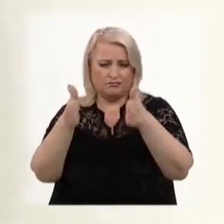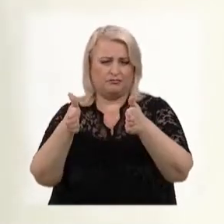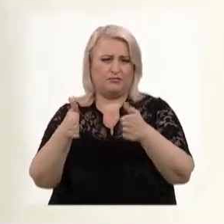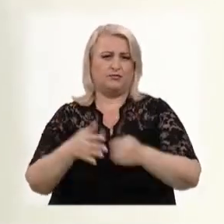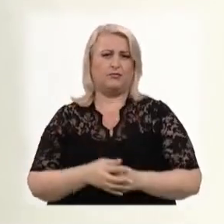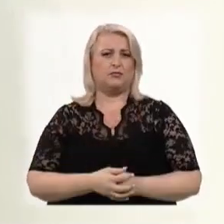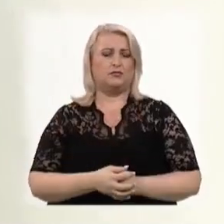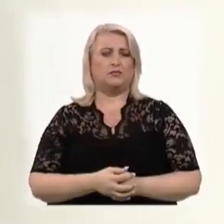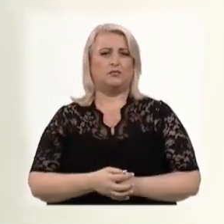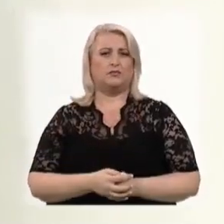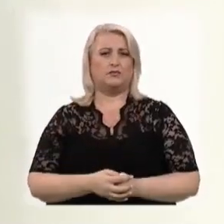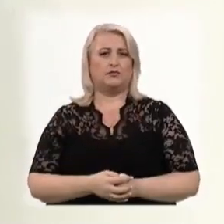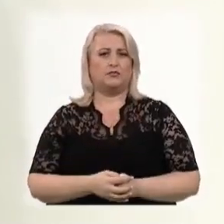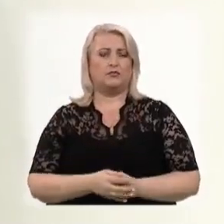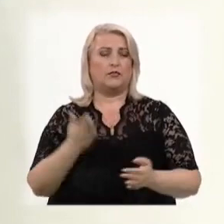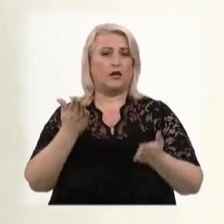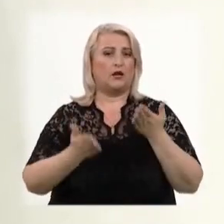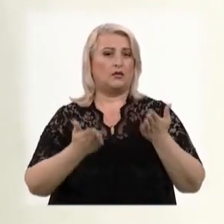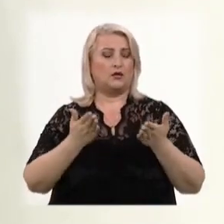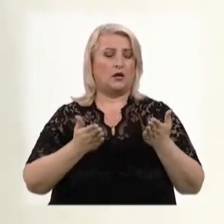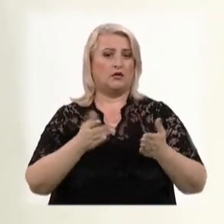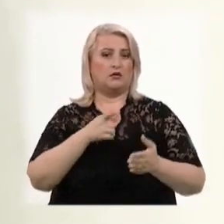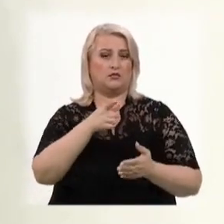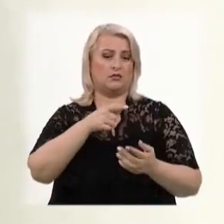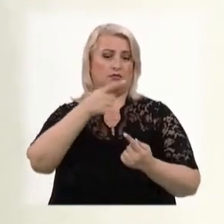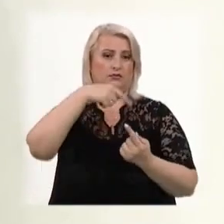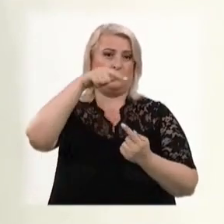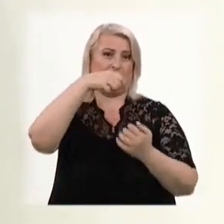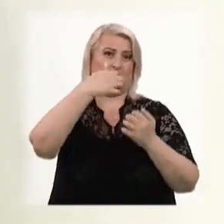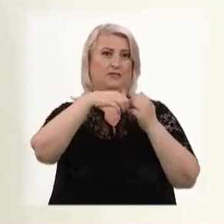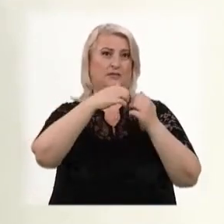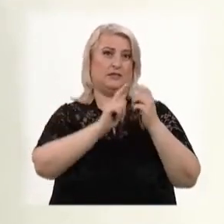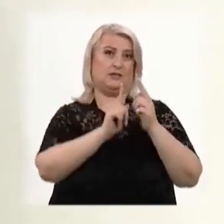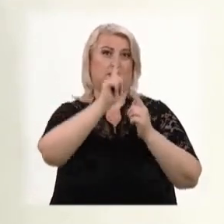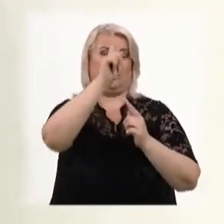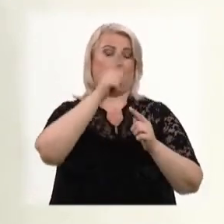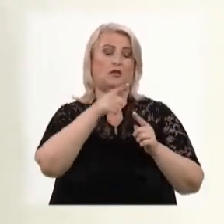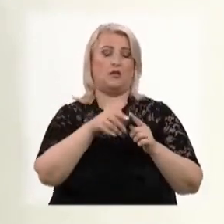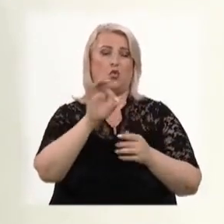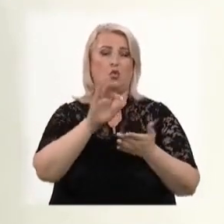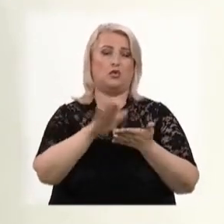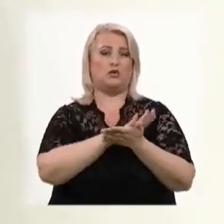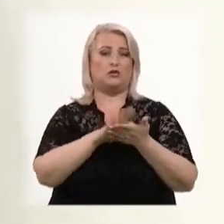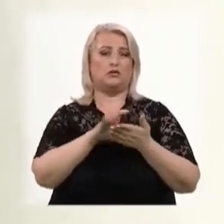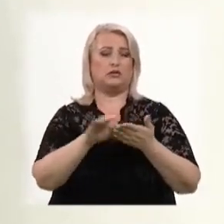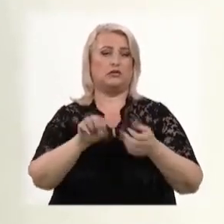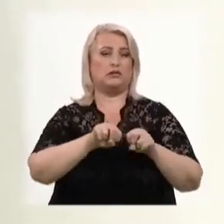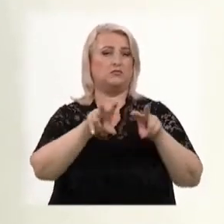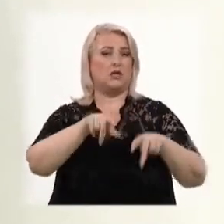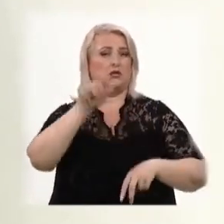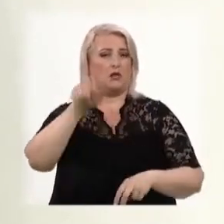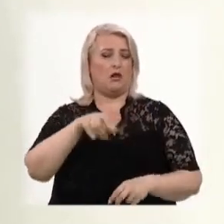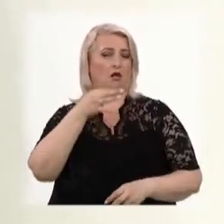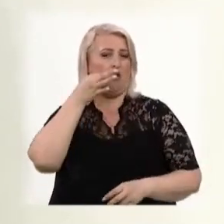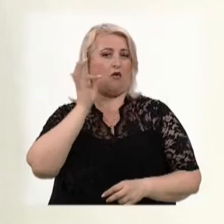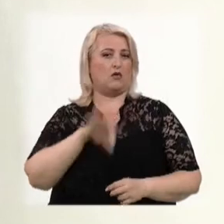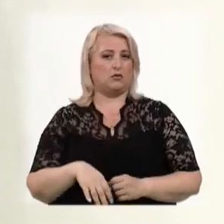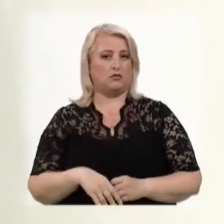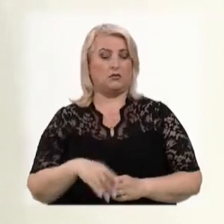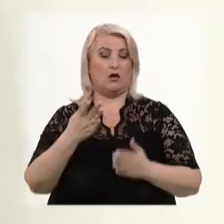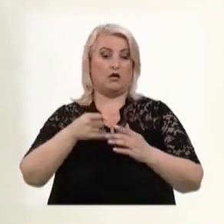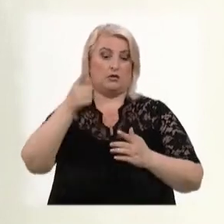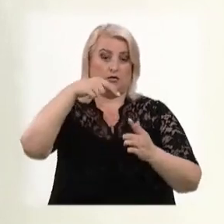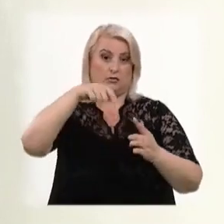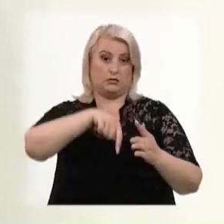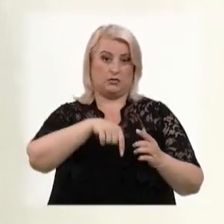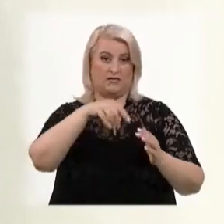Vector respectiv dacă tu ești disperat median sus acolo schimb calitatea expertizelor dacă e rămân cerneală în jos